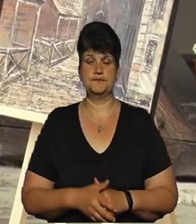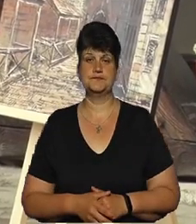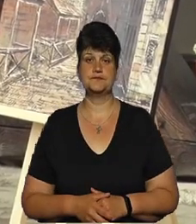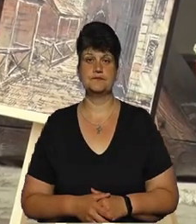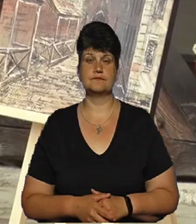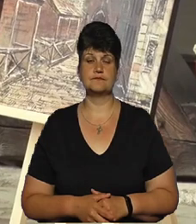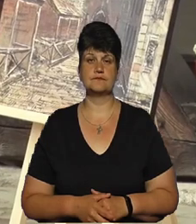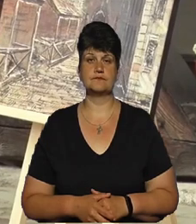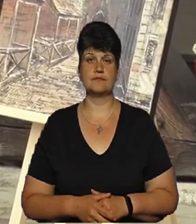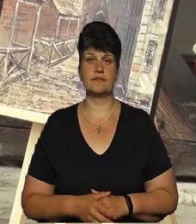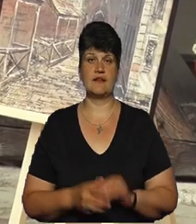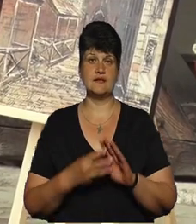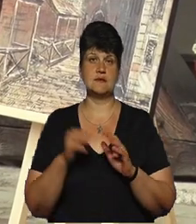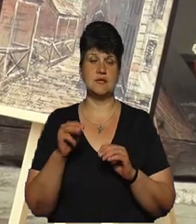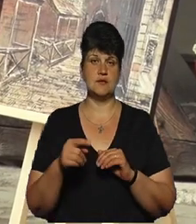8 тисяч – два.